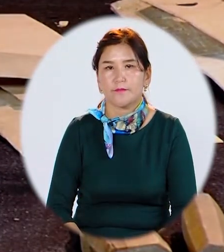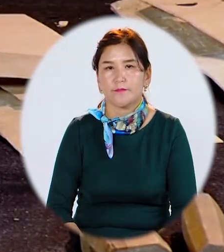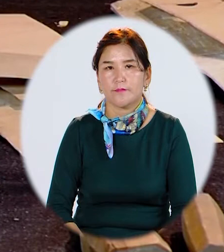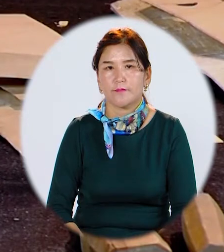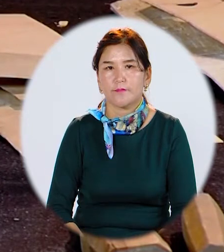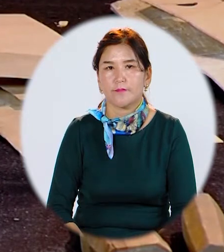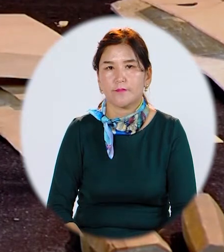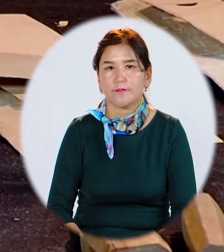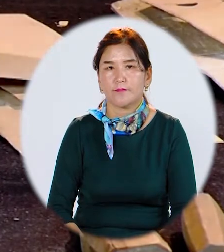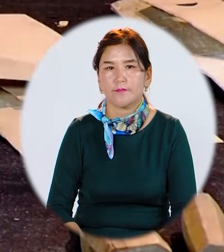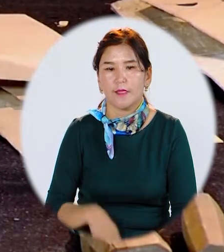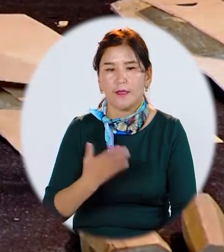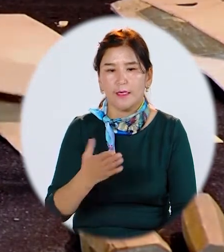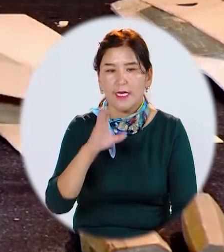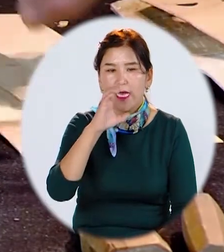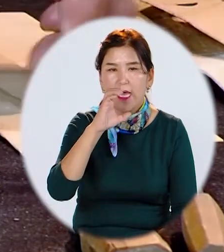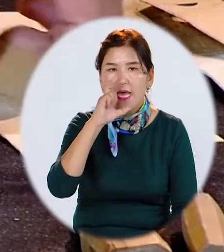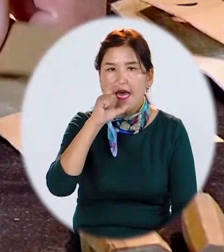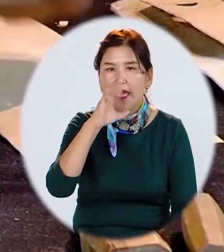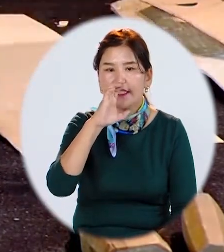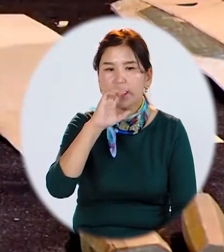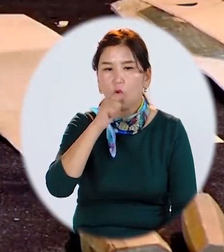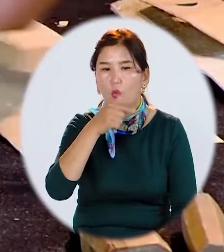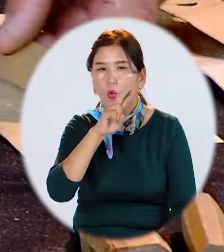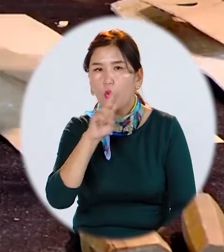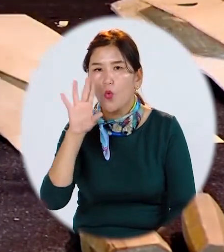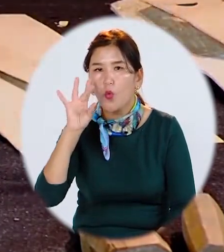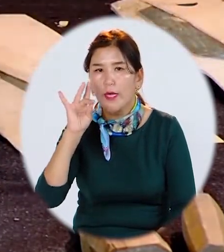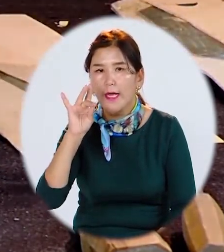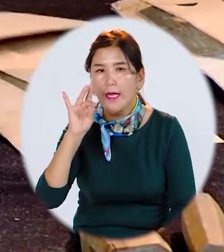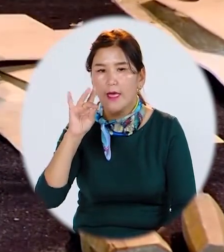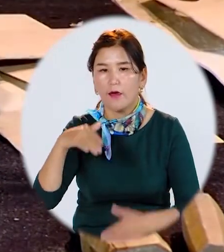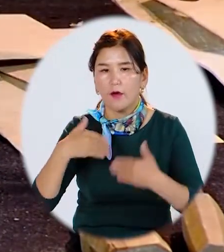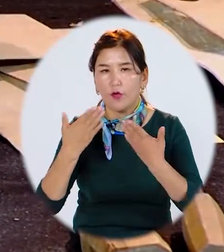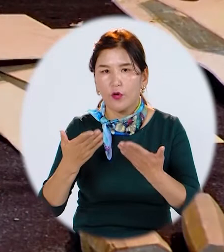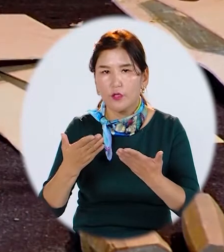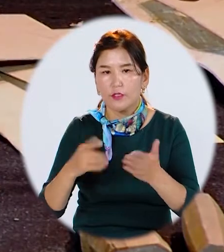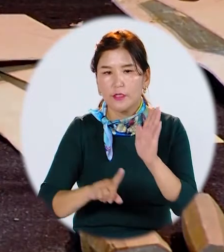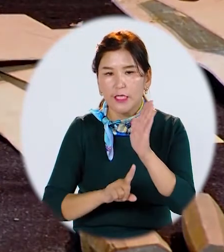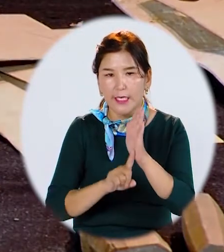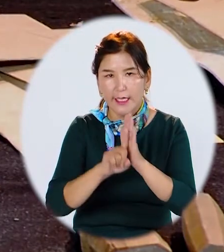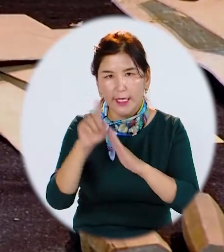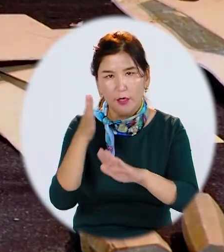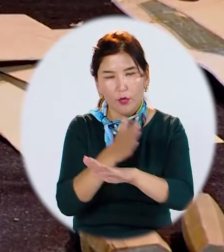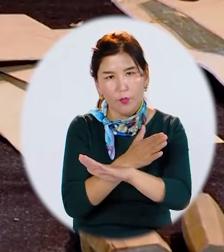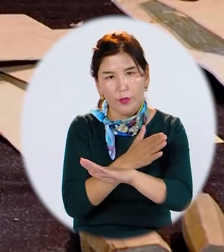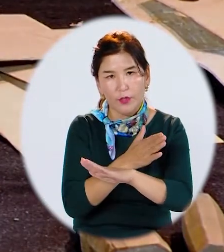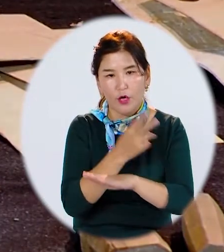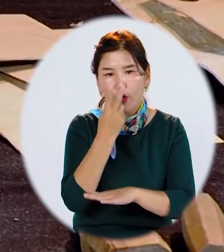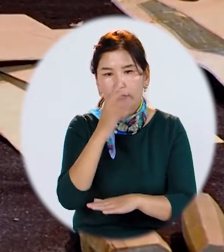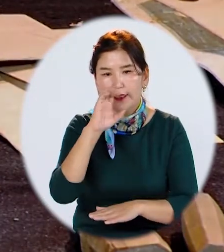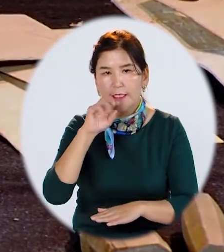За ингээд эсгүүрээ тавьж эхлэн. За эхлэхийн өмнө 2 см-ийг ингээд